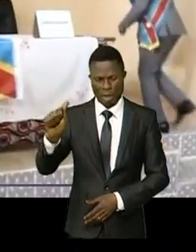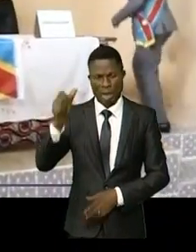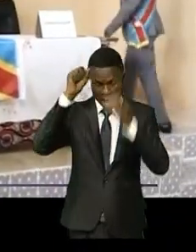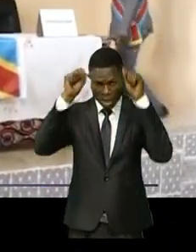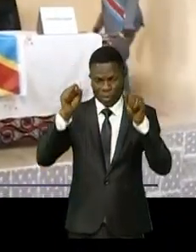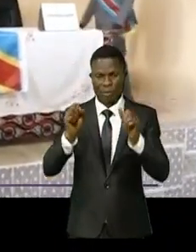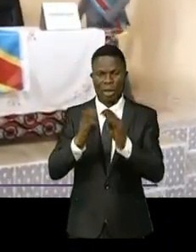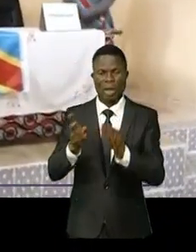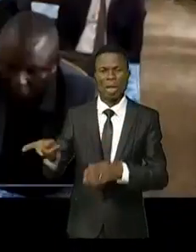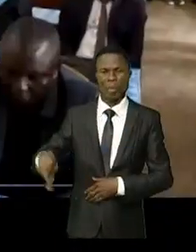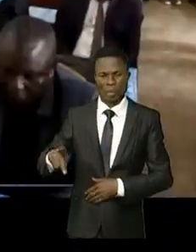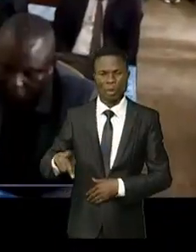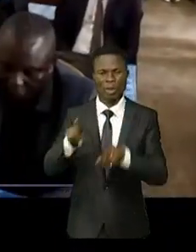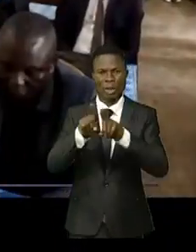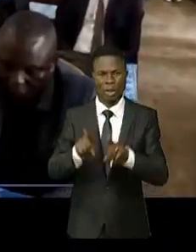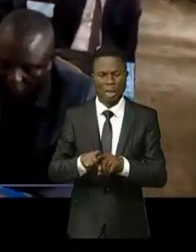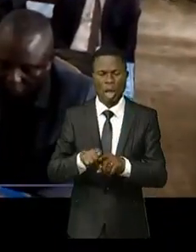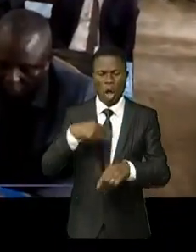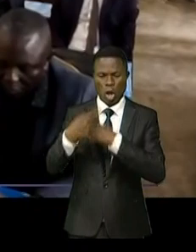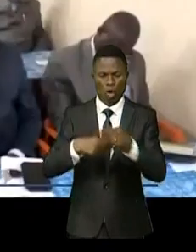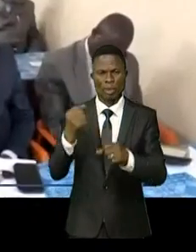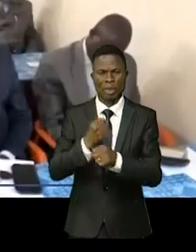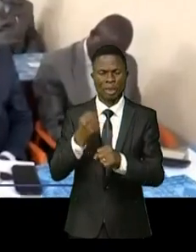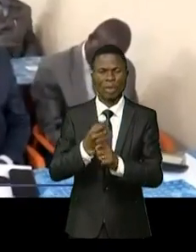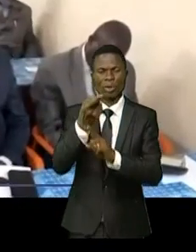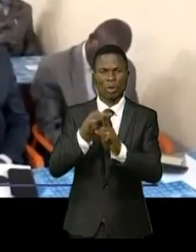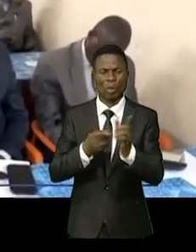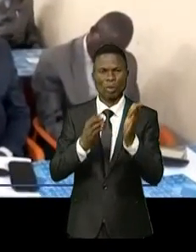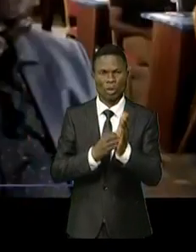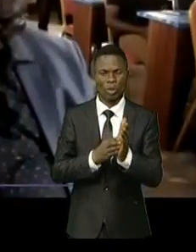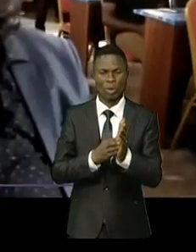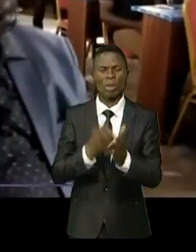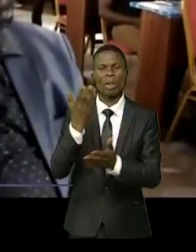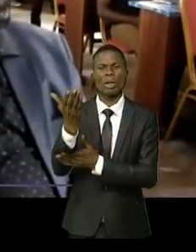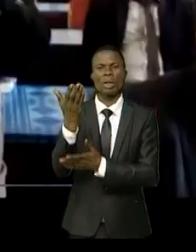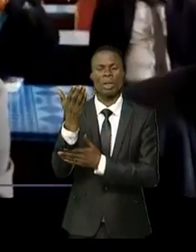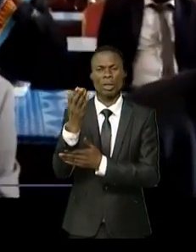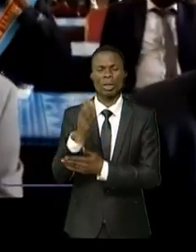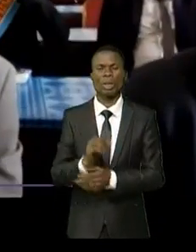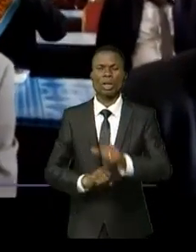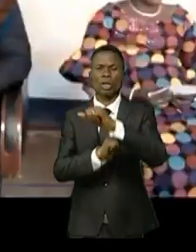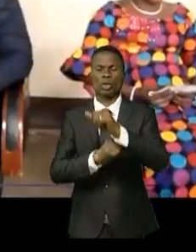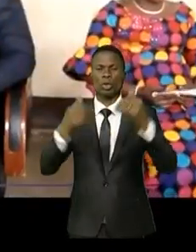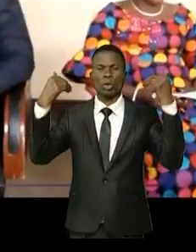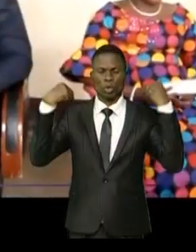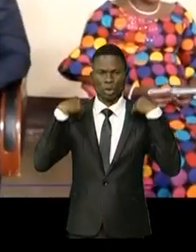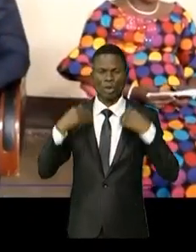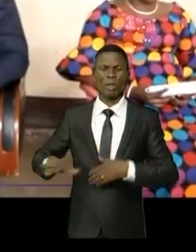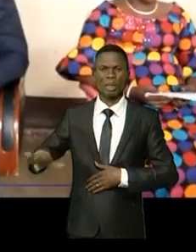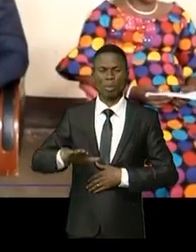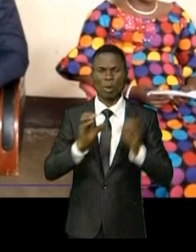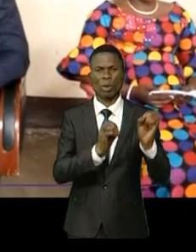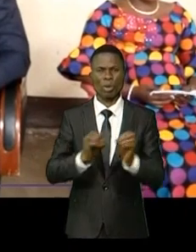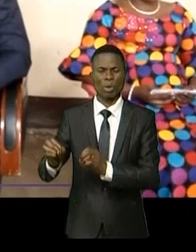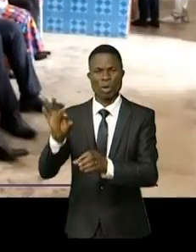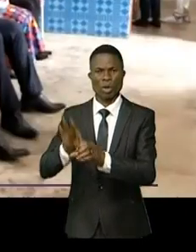provinciale, a saisi l'occasion de l'ouverture de la session ordinaire pour solliciter le concours des autorités nationales pour l'organisation